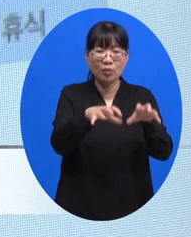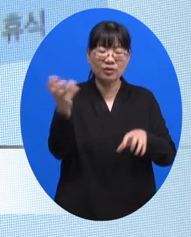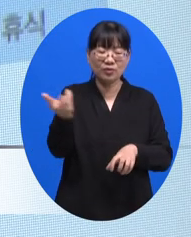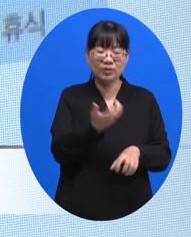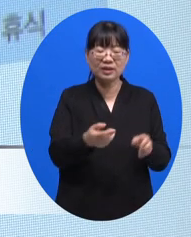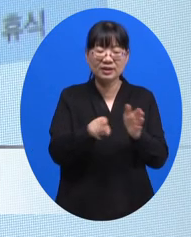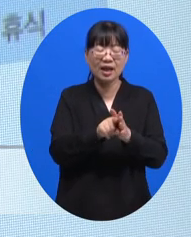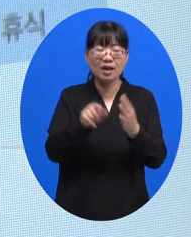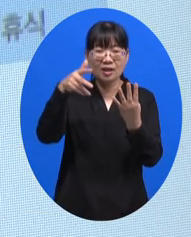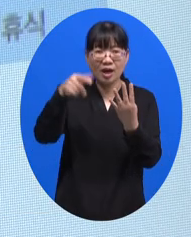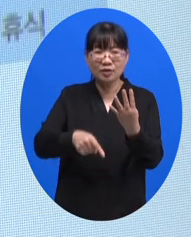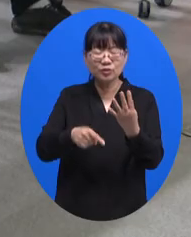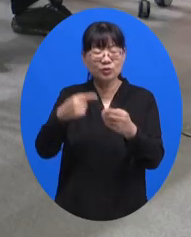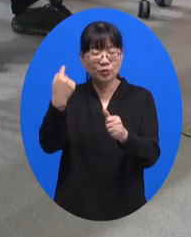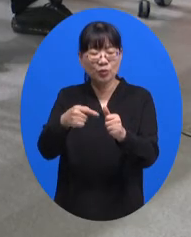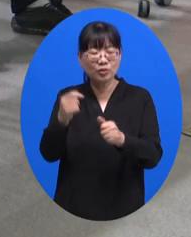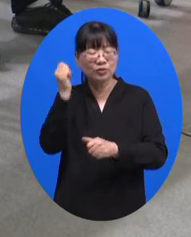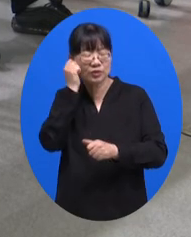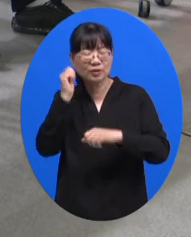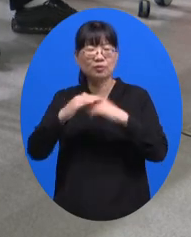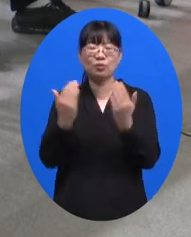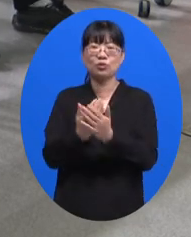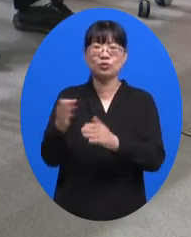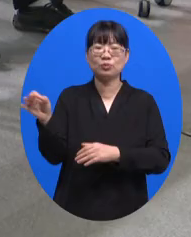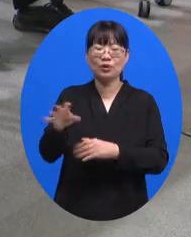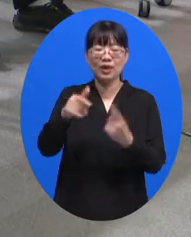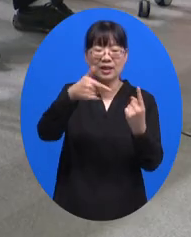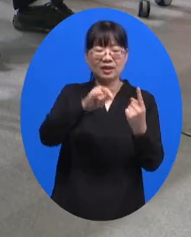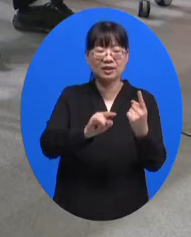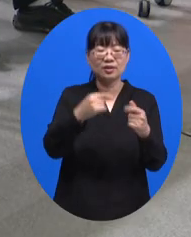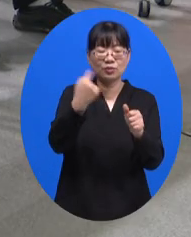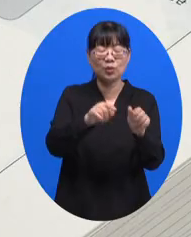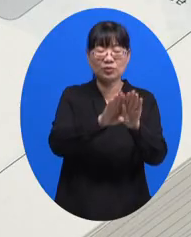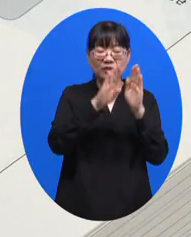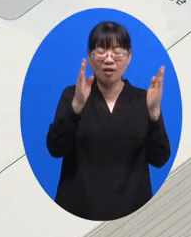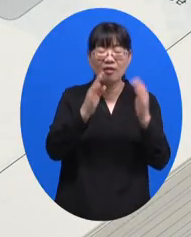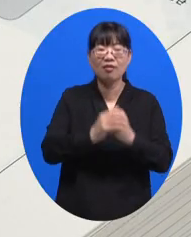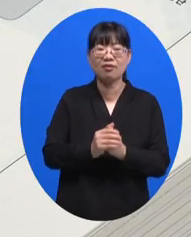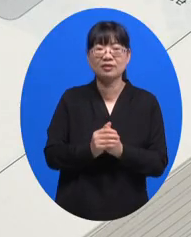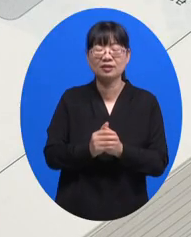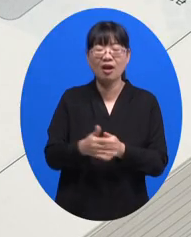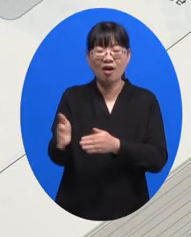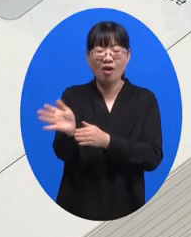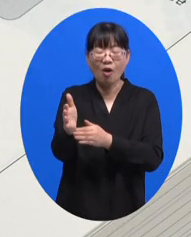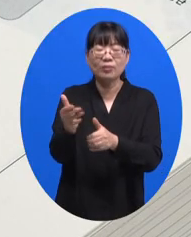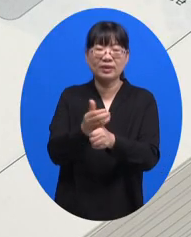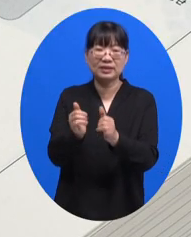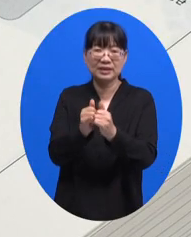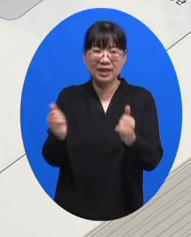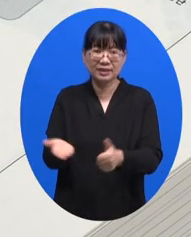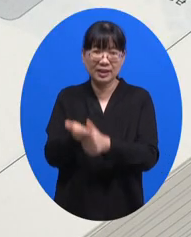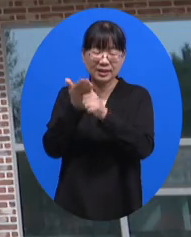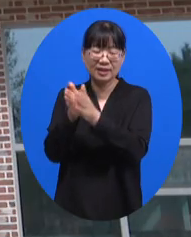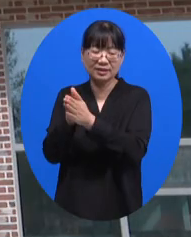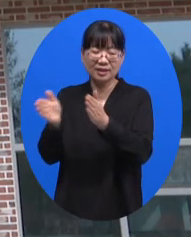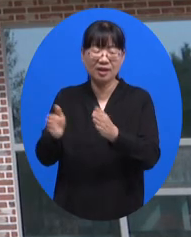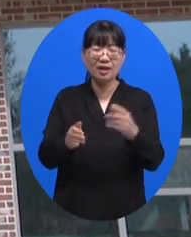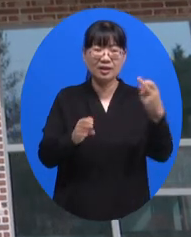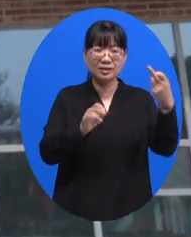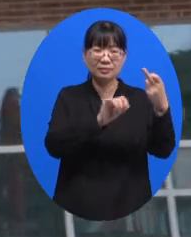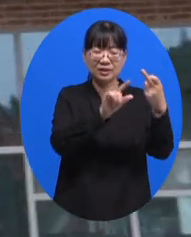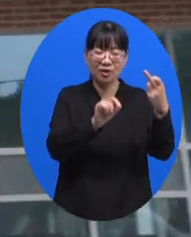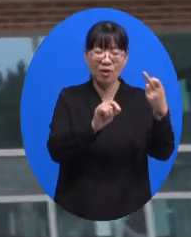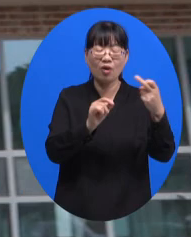교육과 숙식이 모두 무료. 우선 1기 교육이 열려 본격적인 어업인 양성에 들어갔고 오는